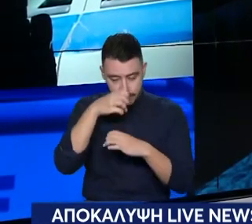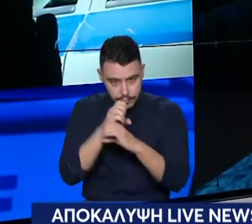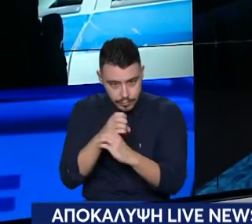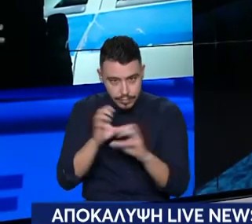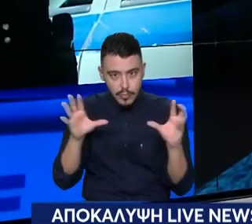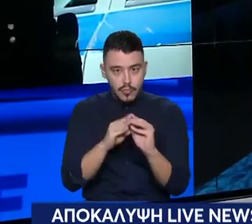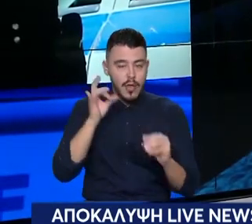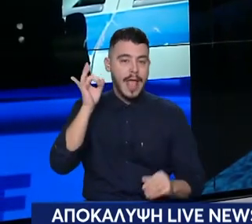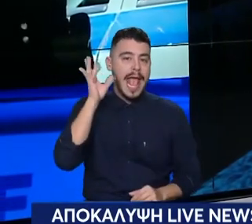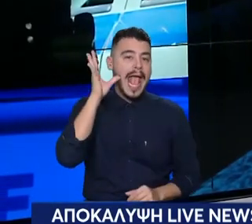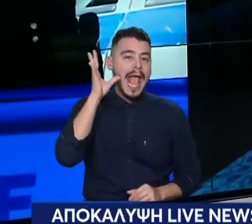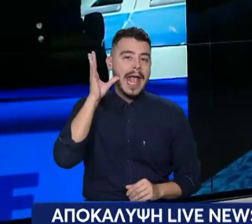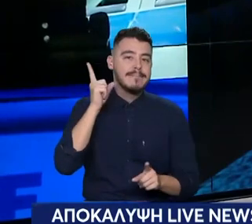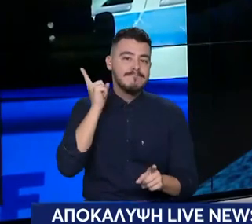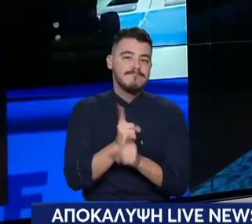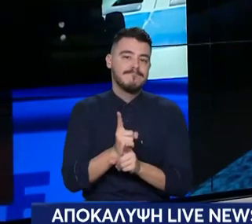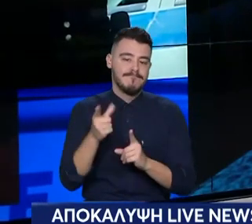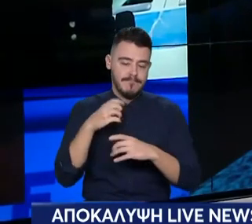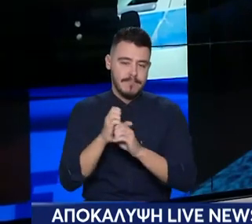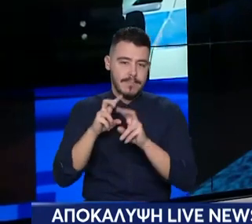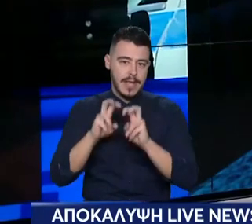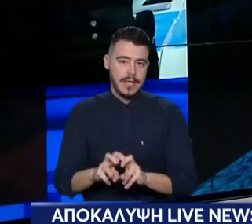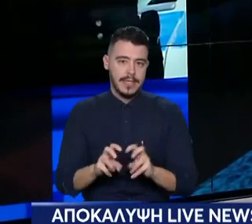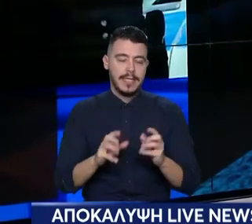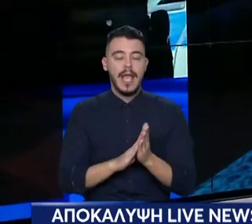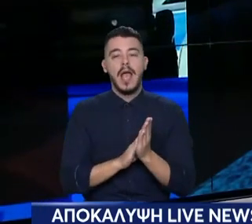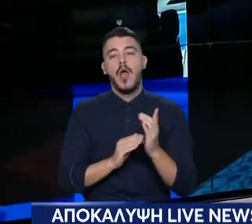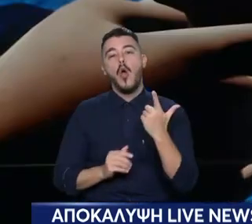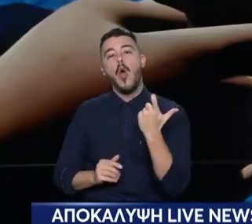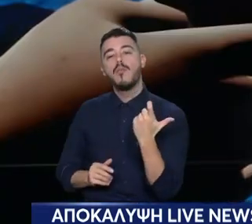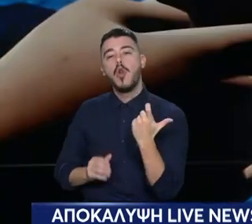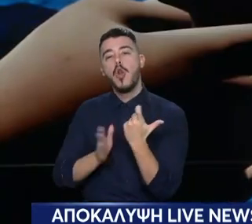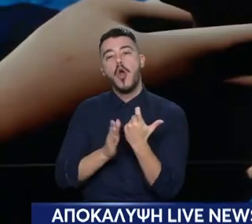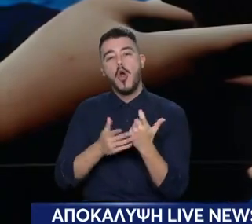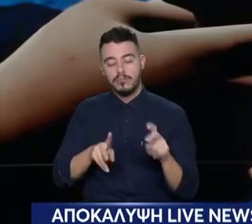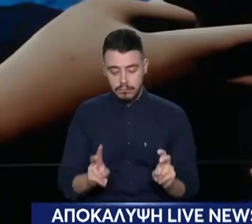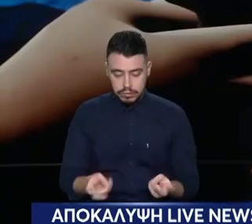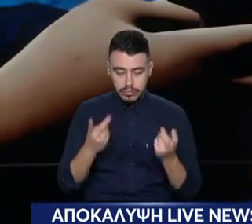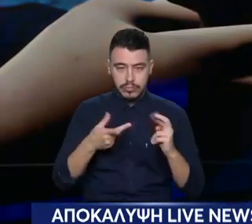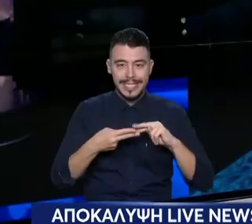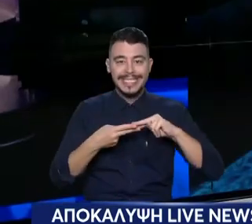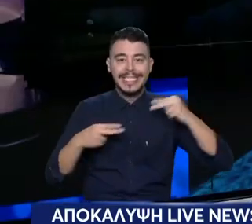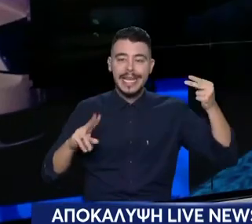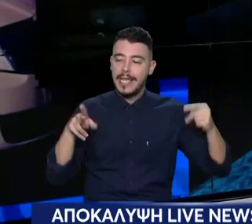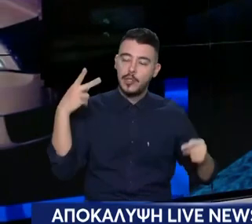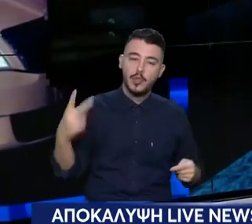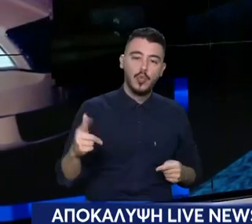εγκληματολογικά εργαστήρια, γιατί πάνω στο όπλο του αστυνομικού βρέθηκαν αποτυπώματα και DNA του